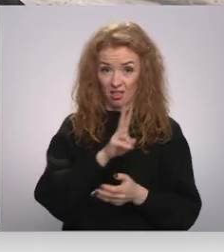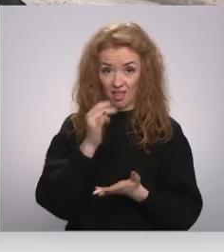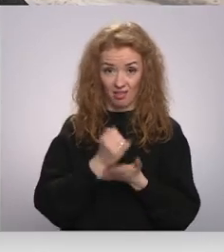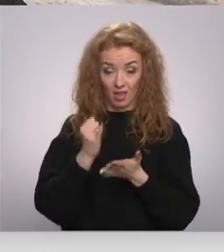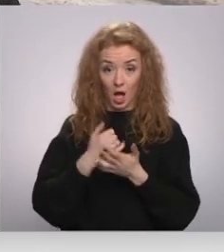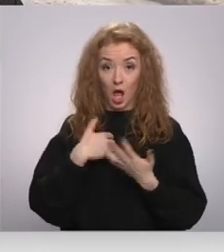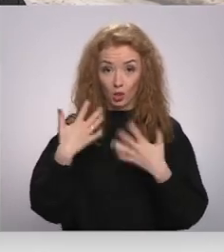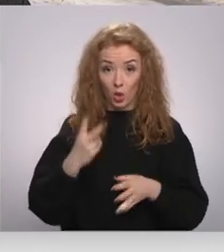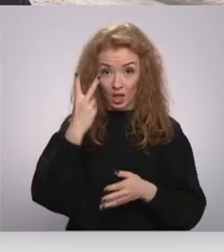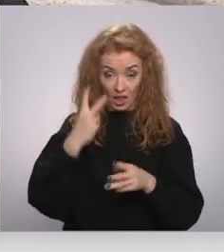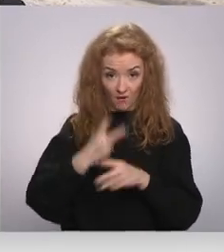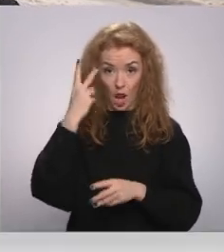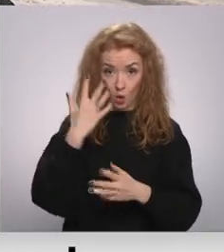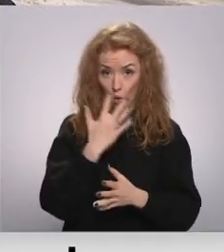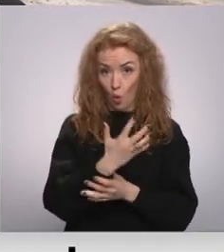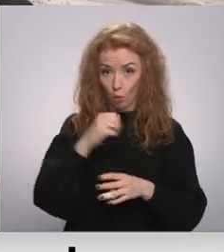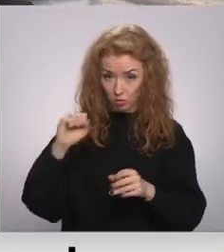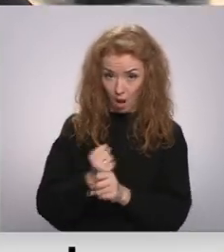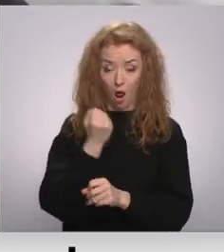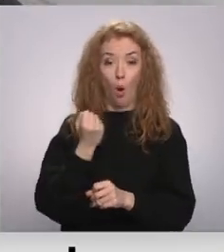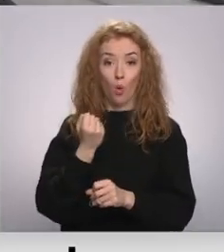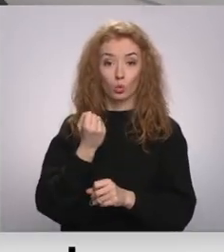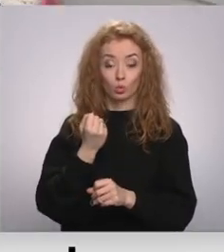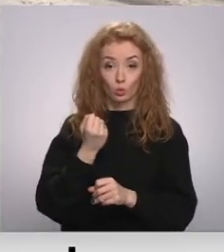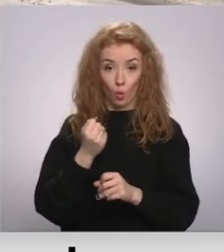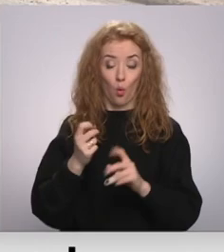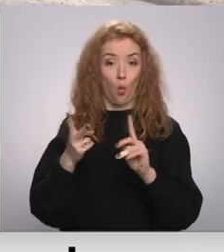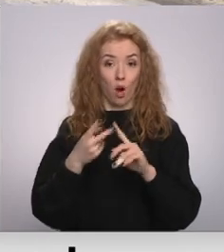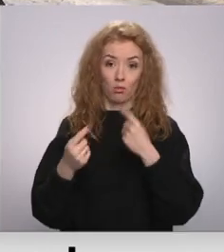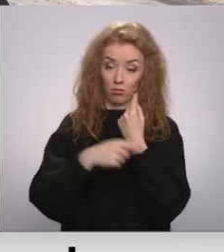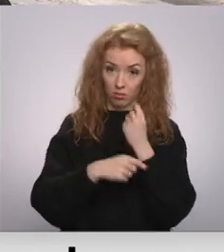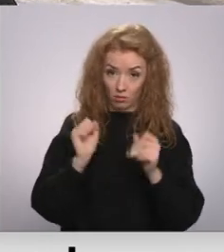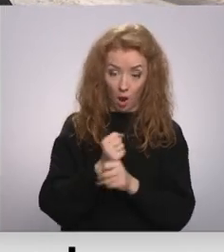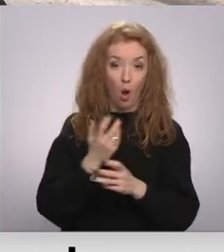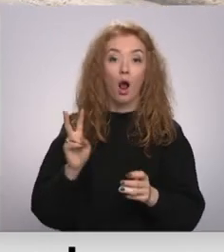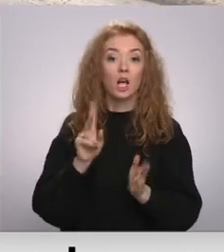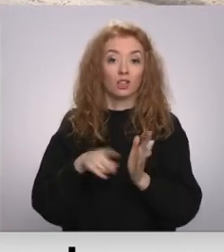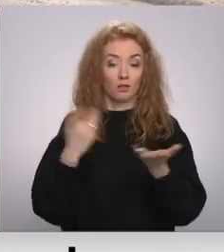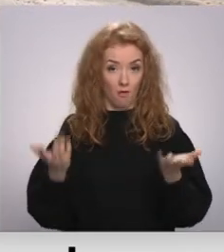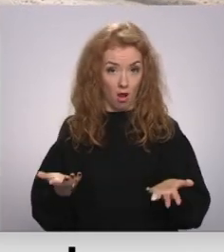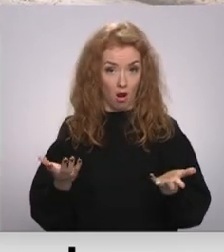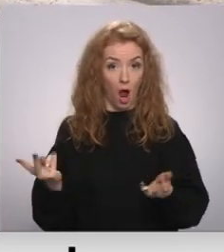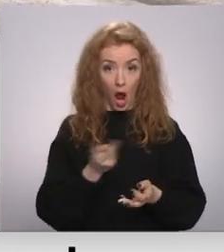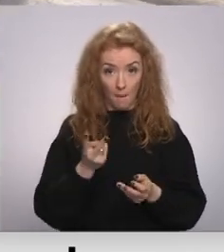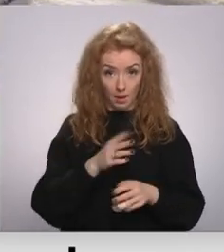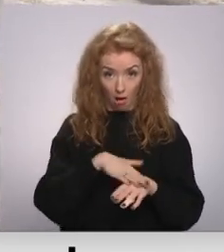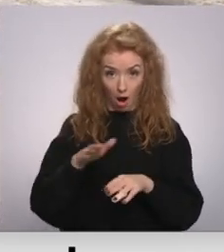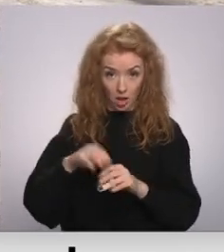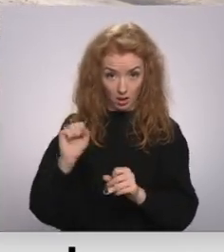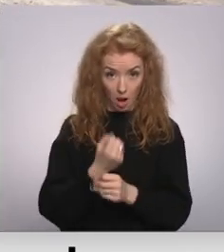divas reizes esmu lauzusi rokas. Vienu reizi šo roku, citā reizē otru. Un kas vēl atliek? Abas kājas